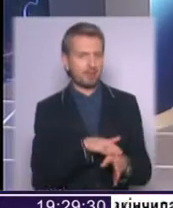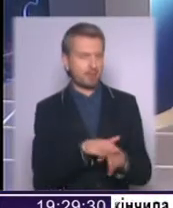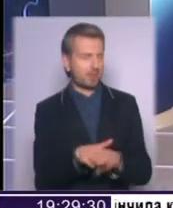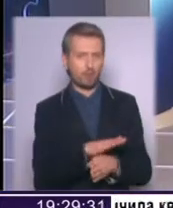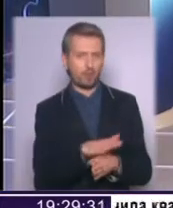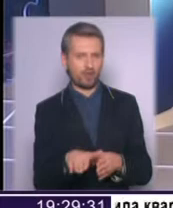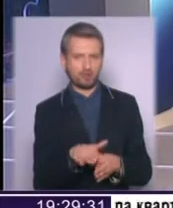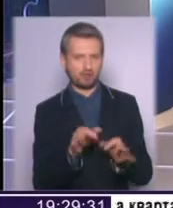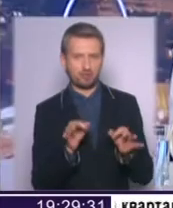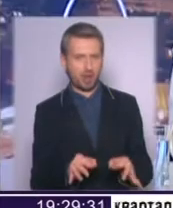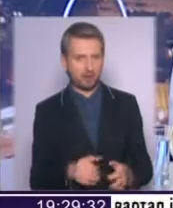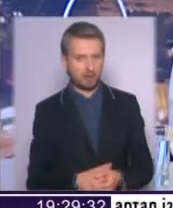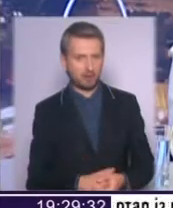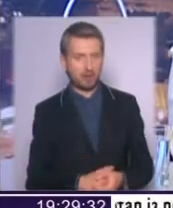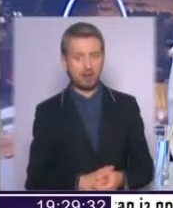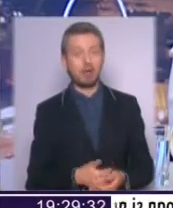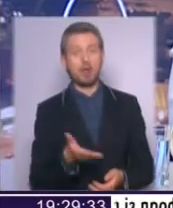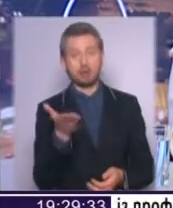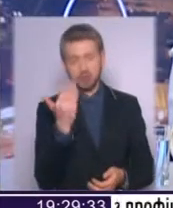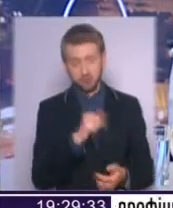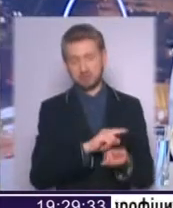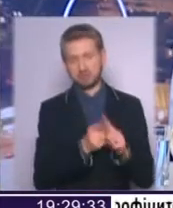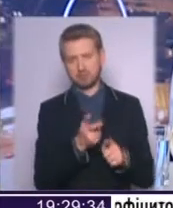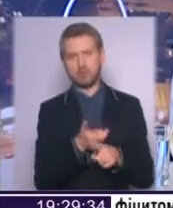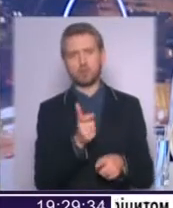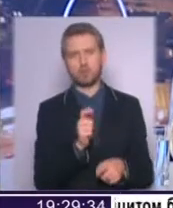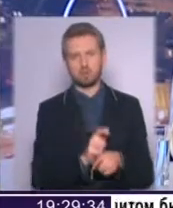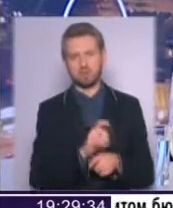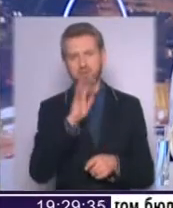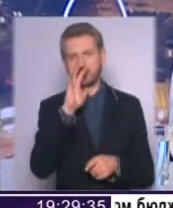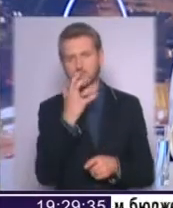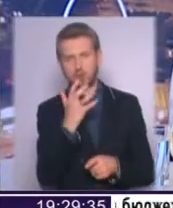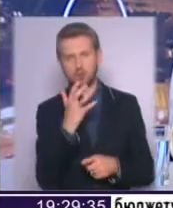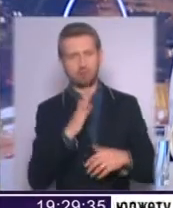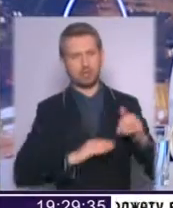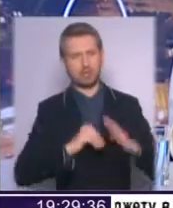справдилося. Тому давайте приходимо більш до таких прагматичних, практичних